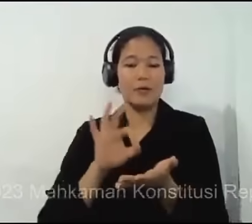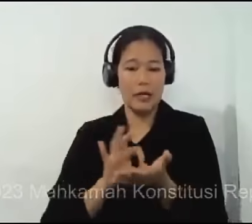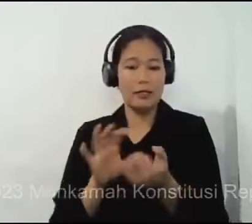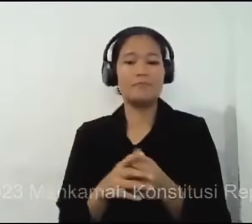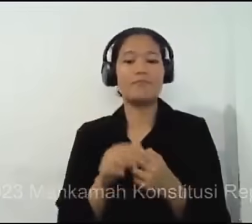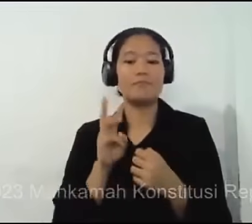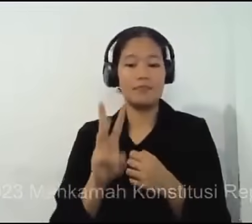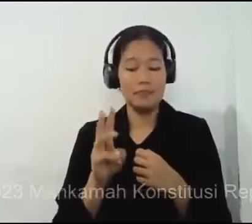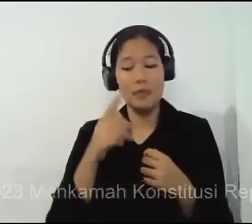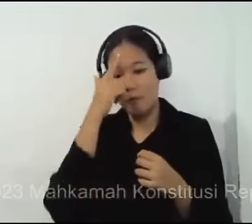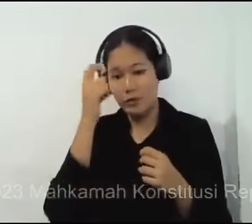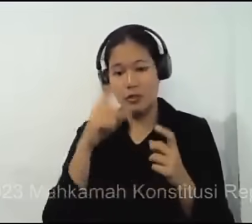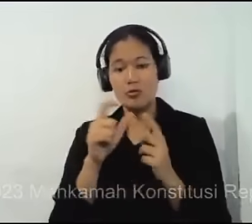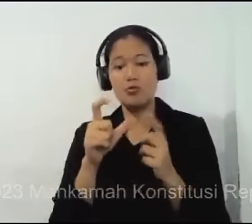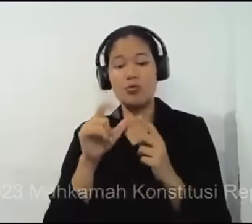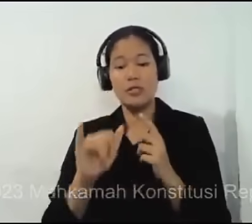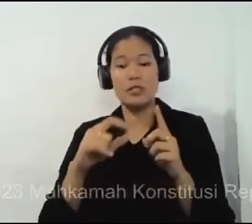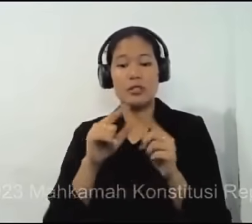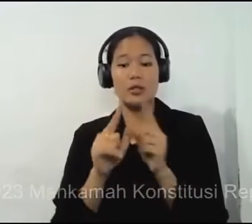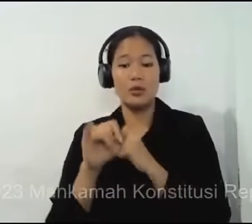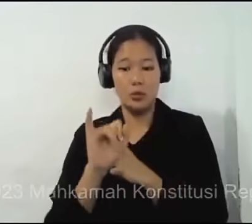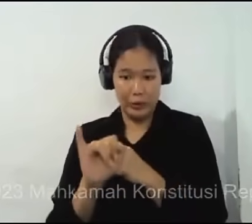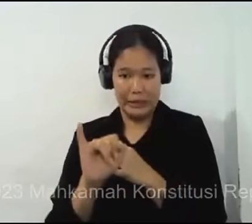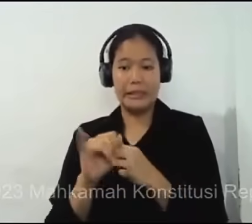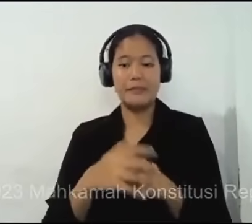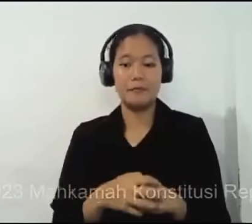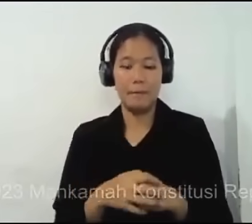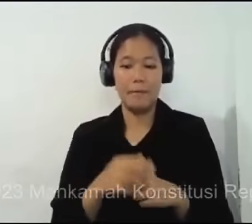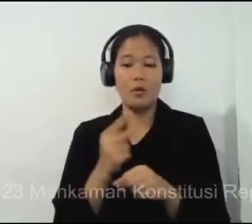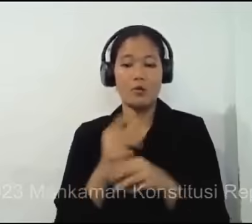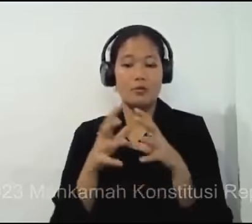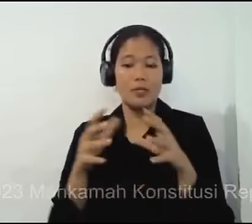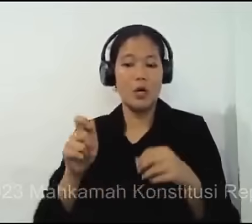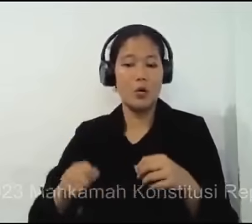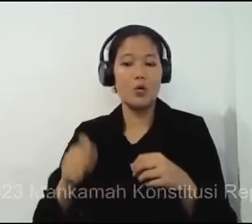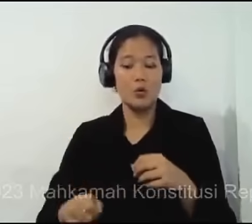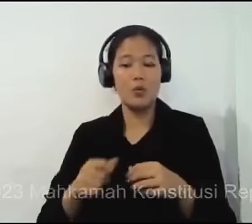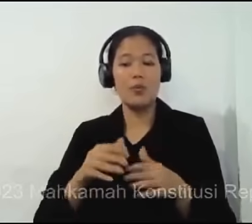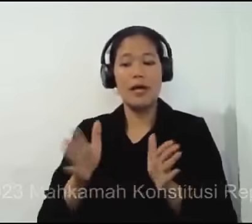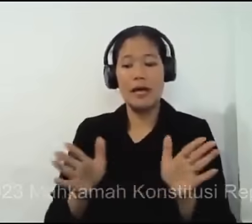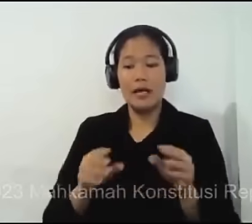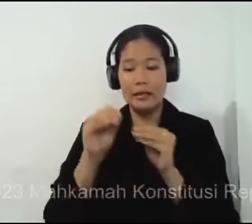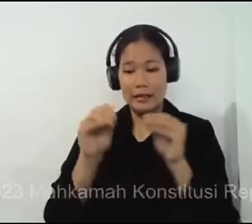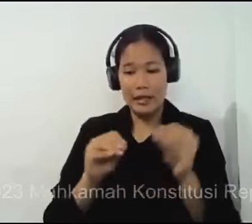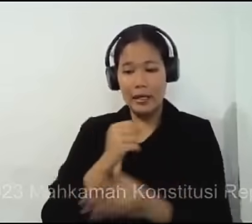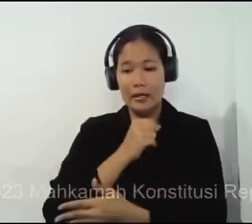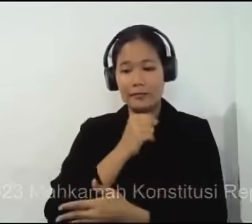Prof Susi Dwi Harianti guru besar Universitas Pajajaran